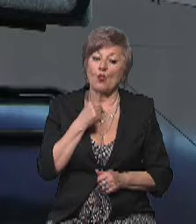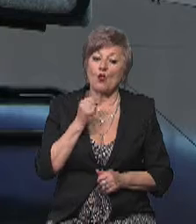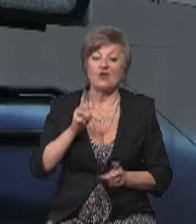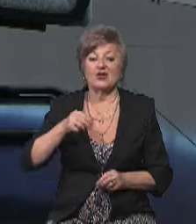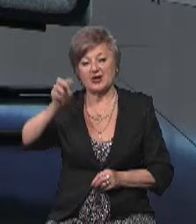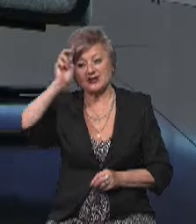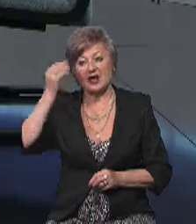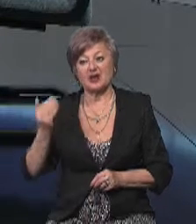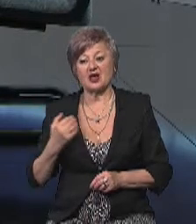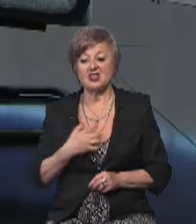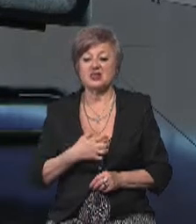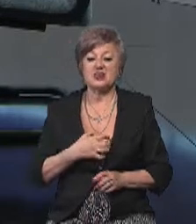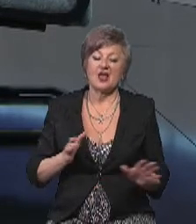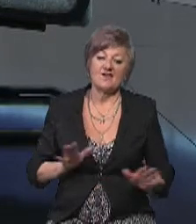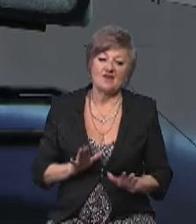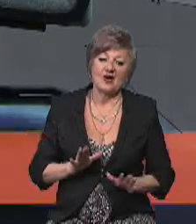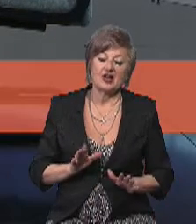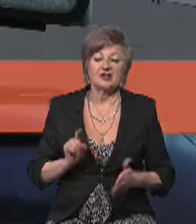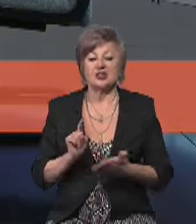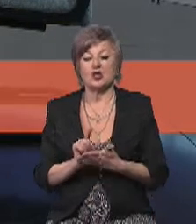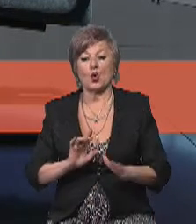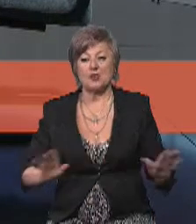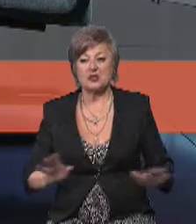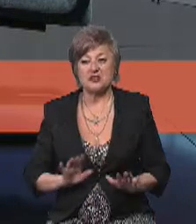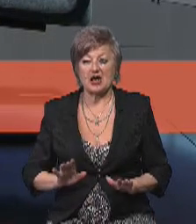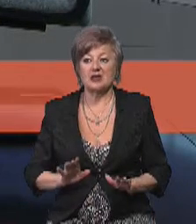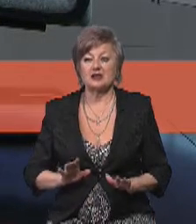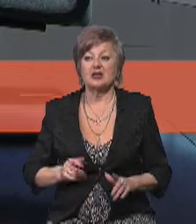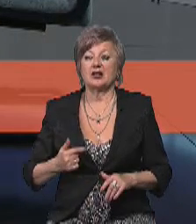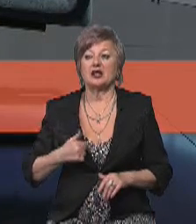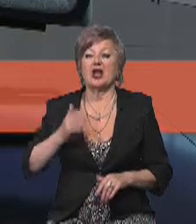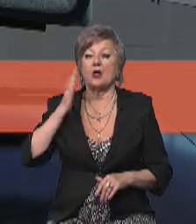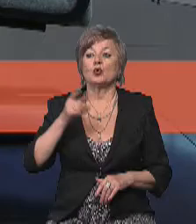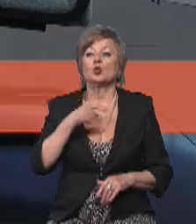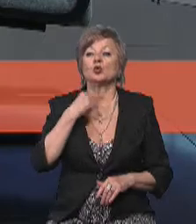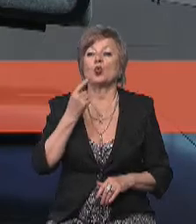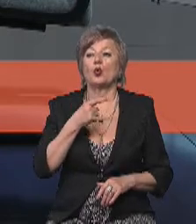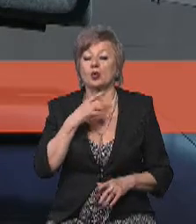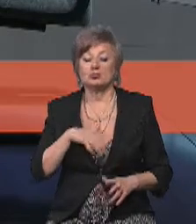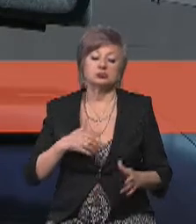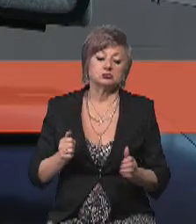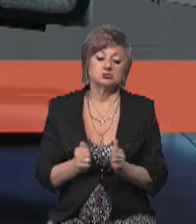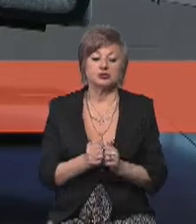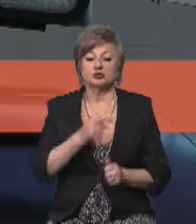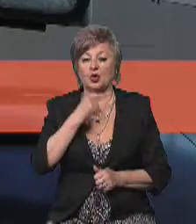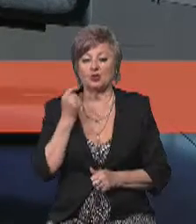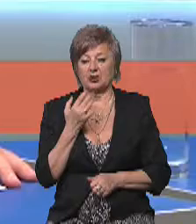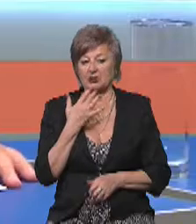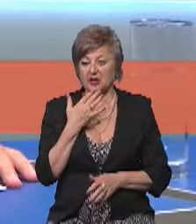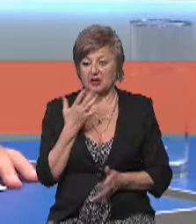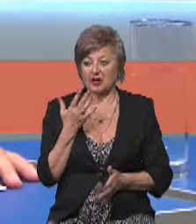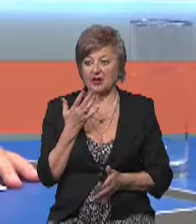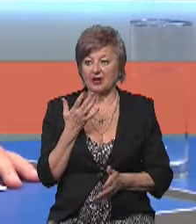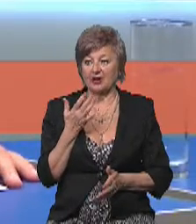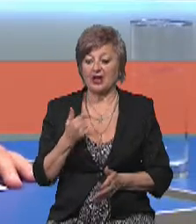державна неважлива або не обов'язкова, або я буду говорити з принципу на русском язикі.